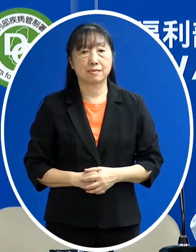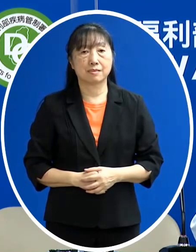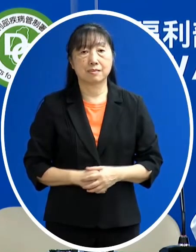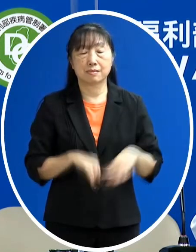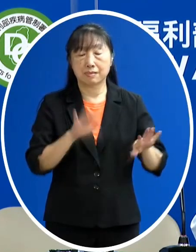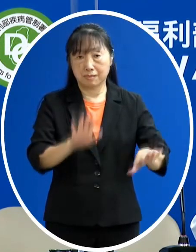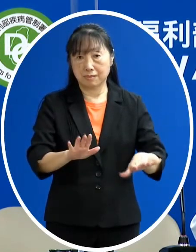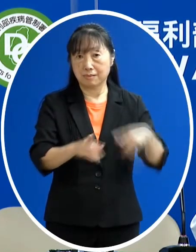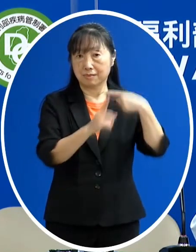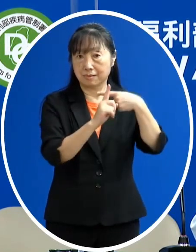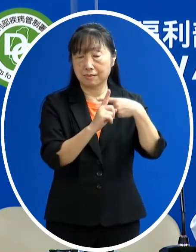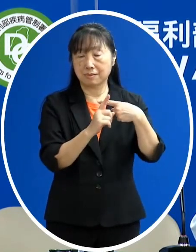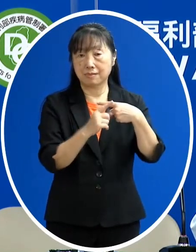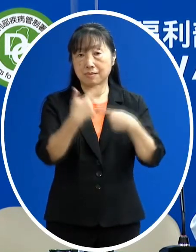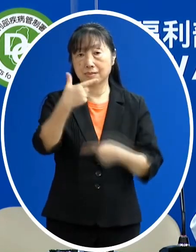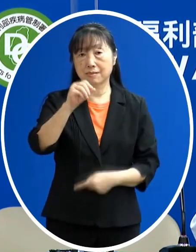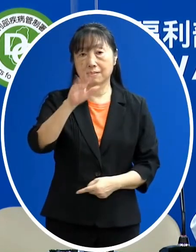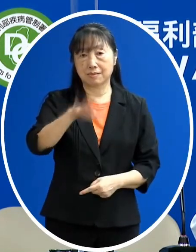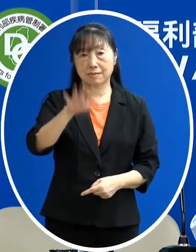今天的确定病例大概哈是